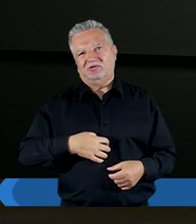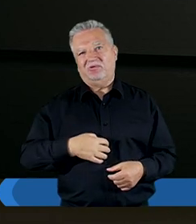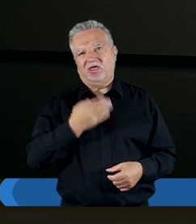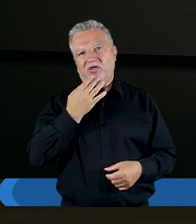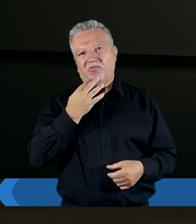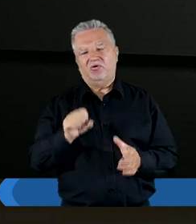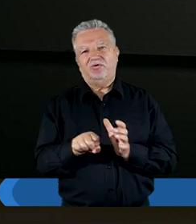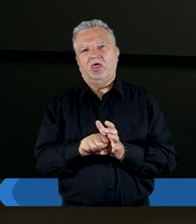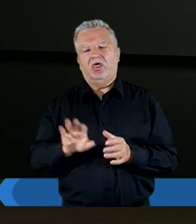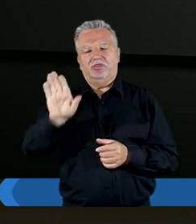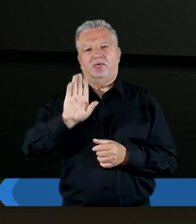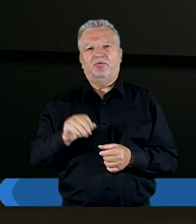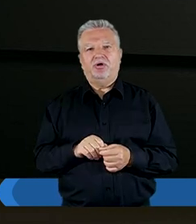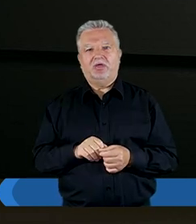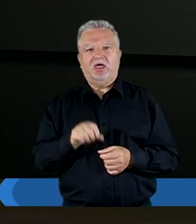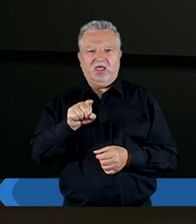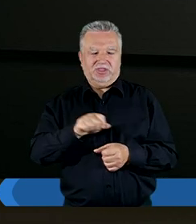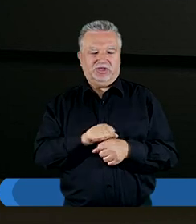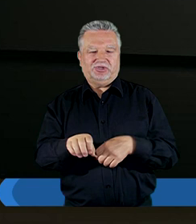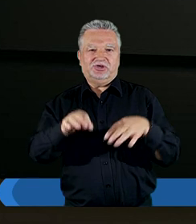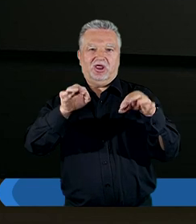Stwórcy, że jest winien